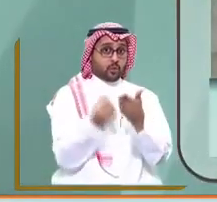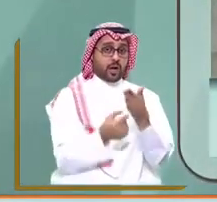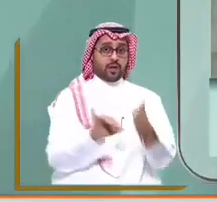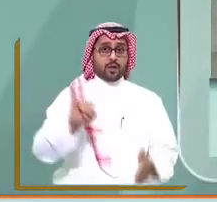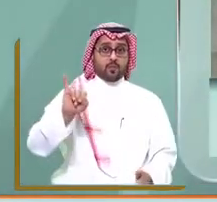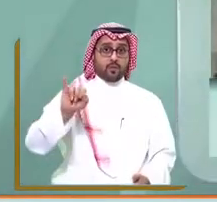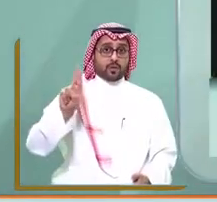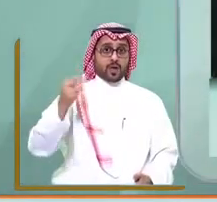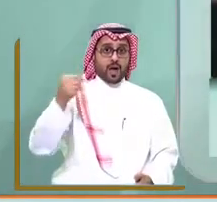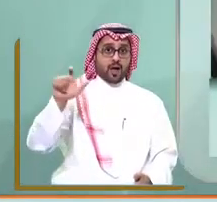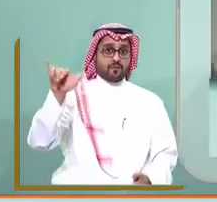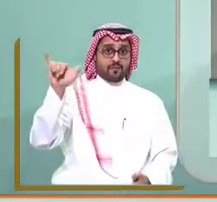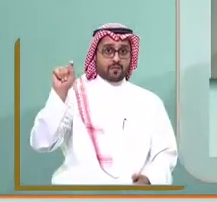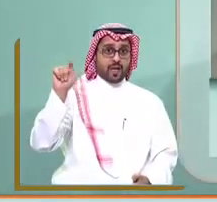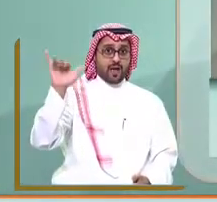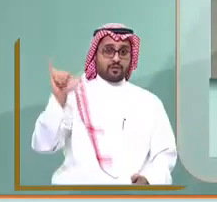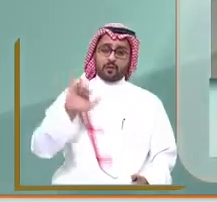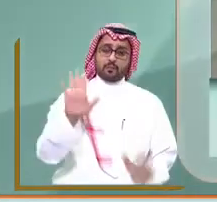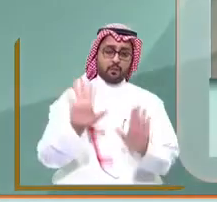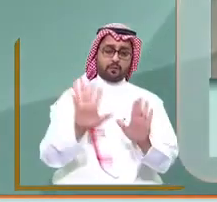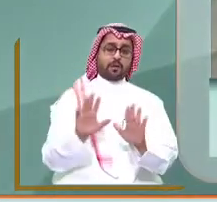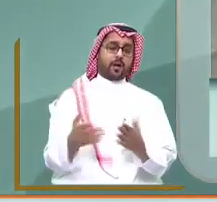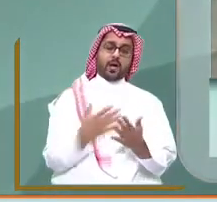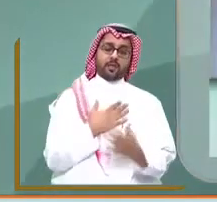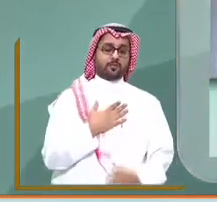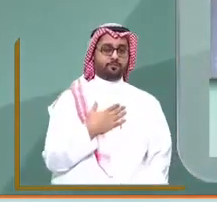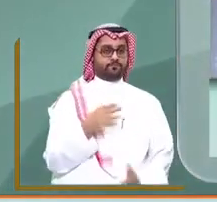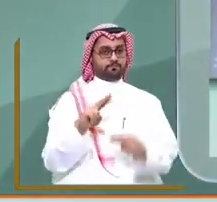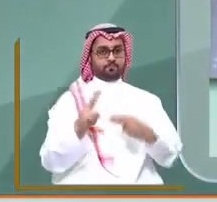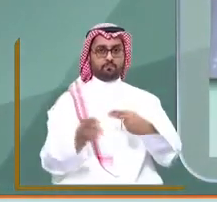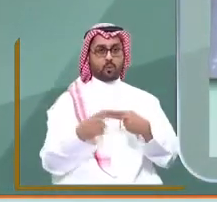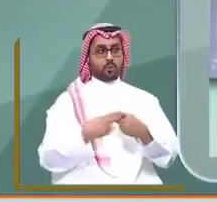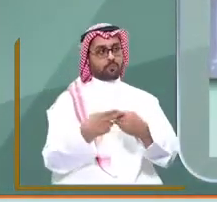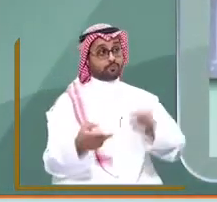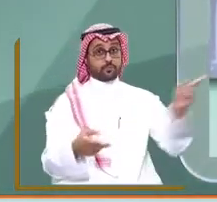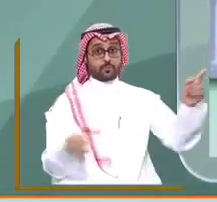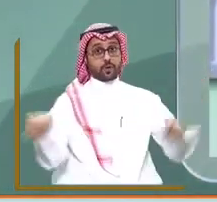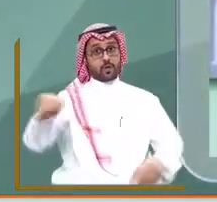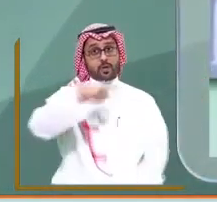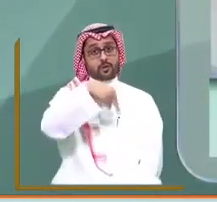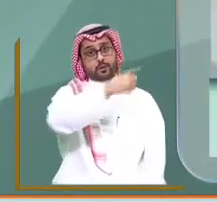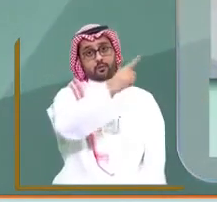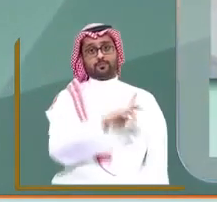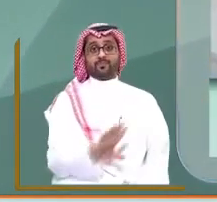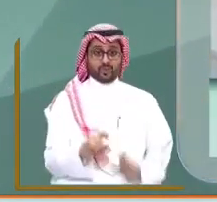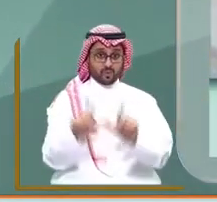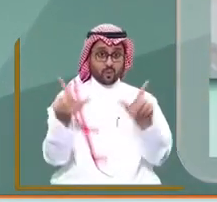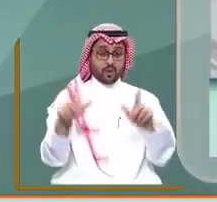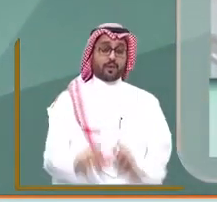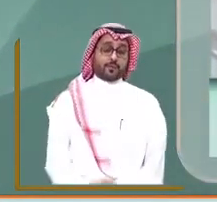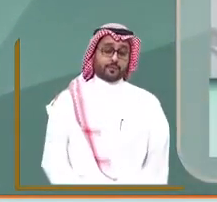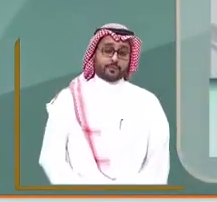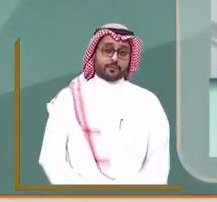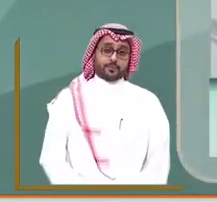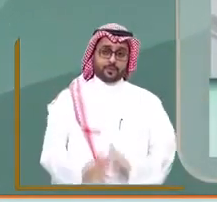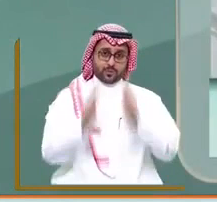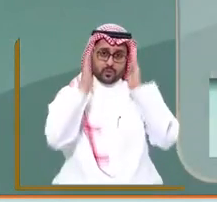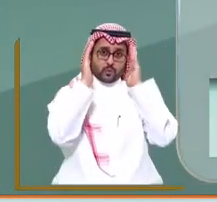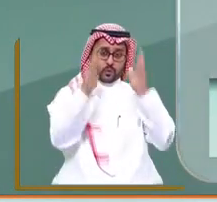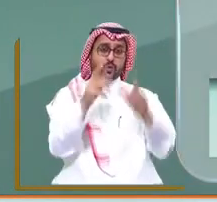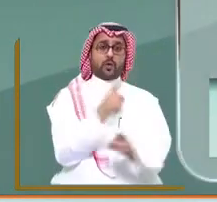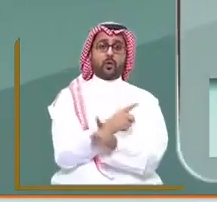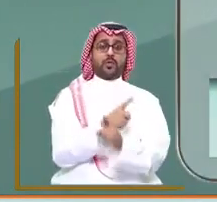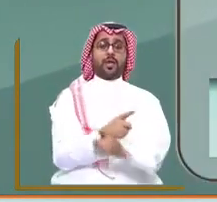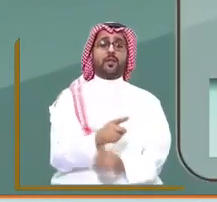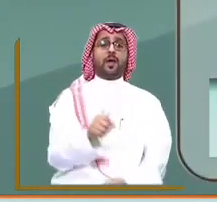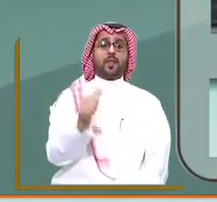يصدر التذكرة على هذا الخصوص كما هو مطبق في الرحلات الداخلية اليوم. جميل. وكما أعلنت الهيئة العامة في وقت سابق. أشكرك